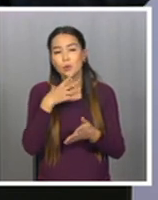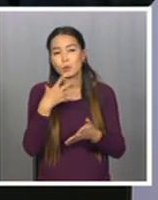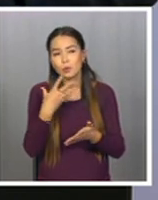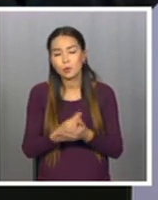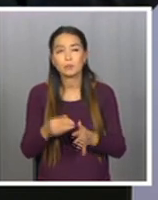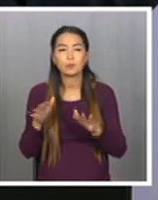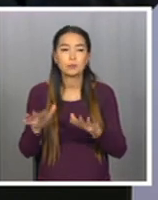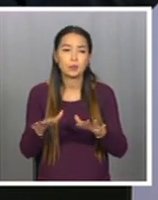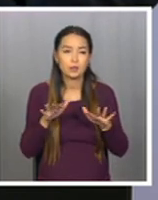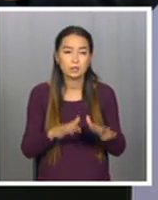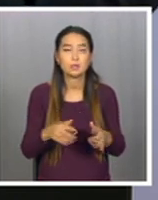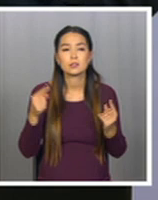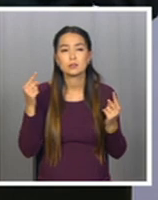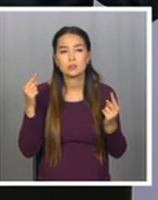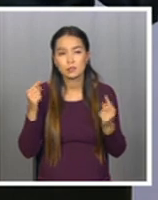сай